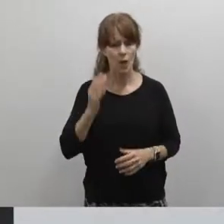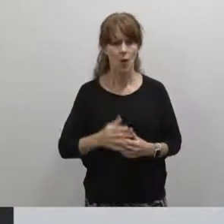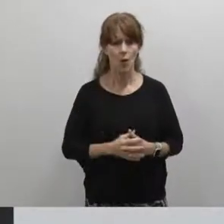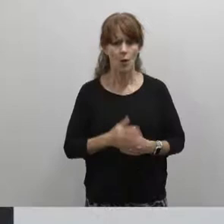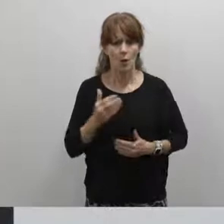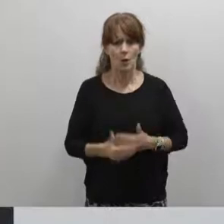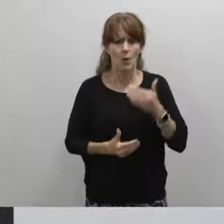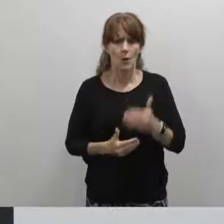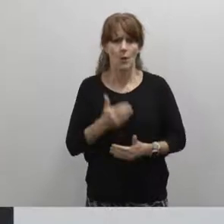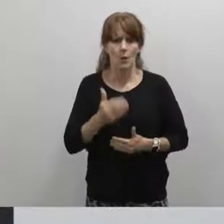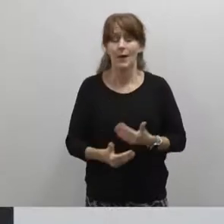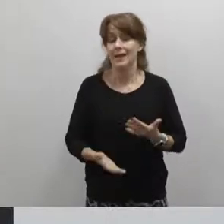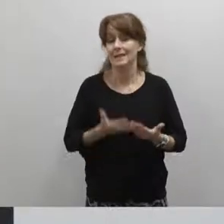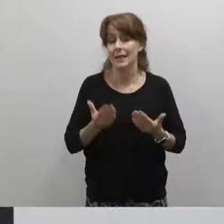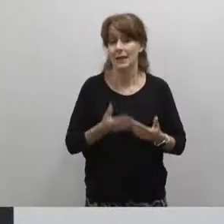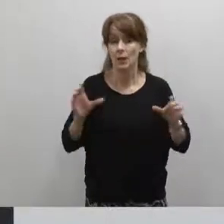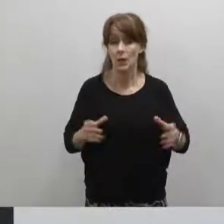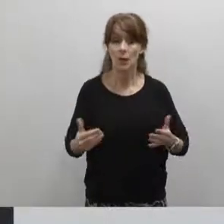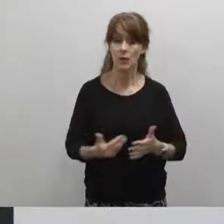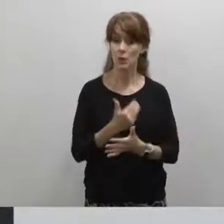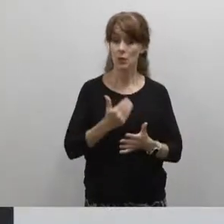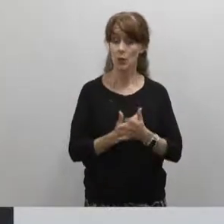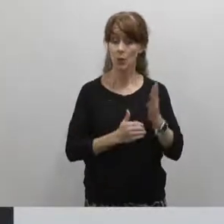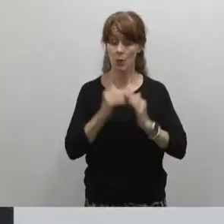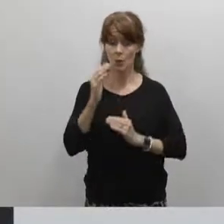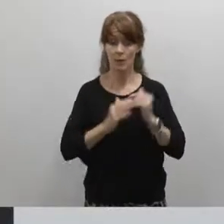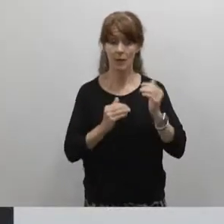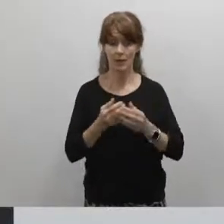dưỡng đăng tha dưỡng ai